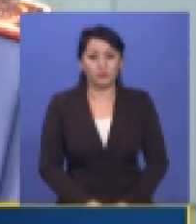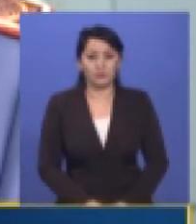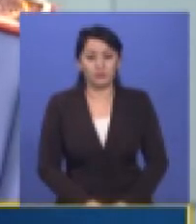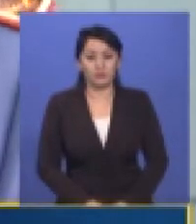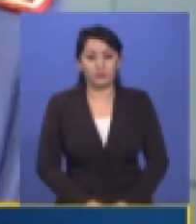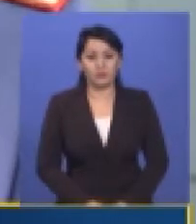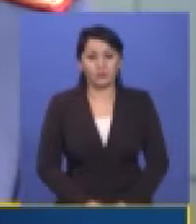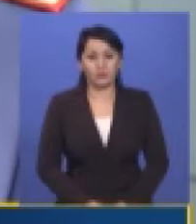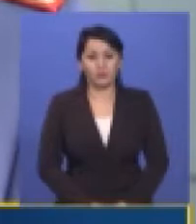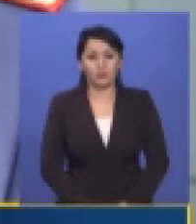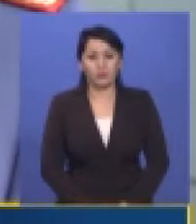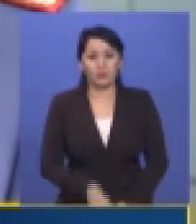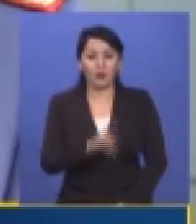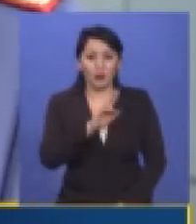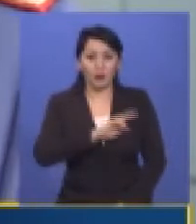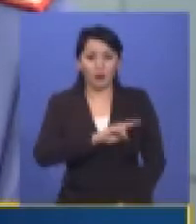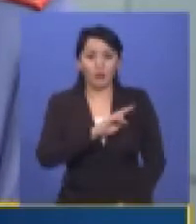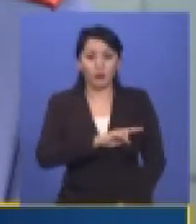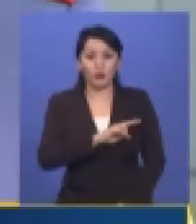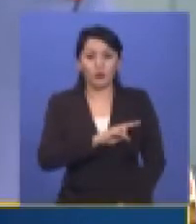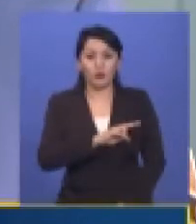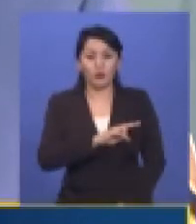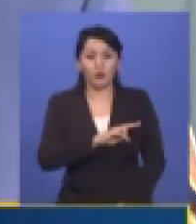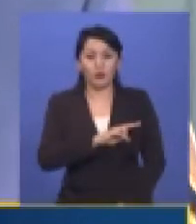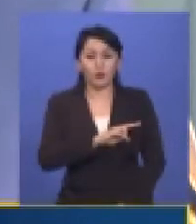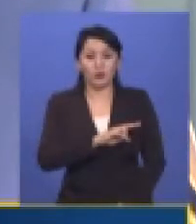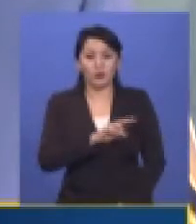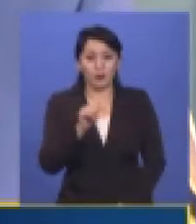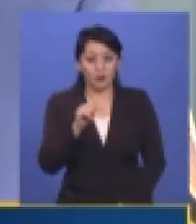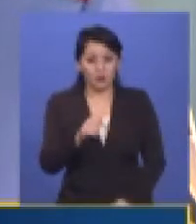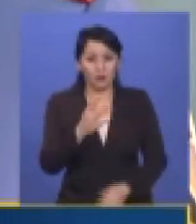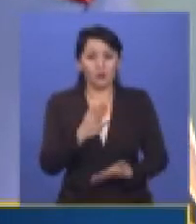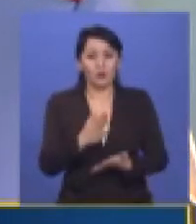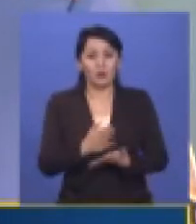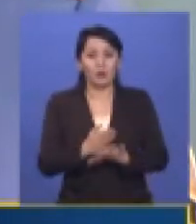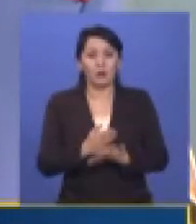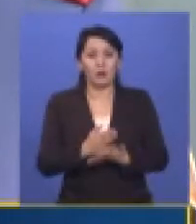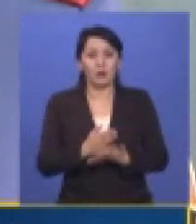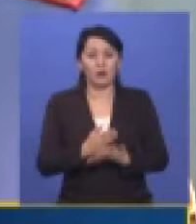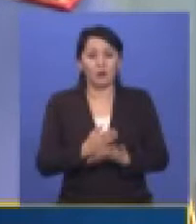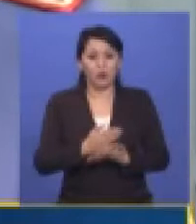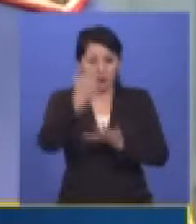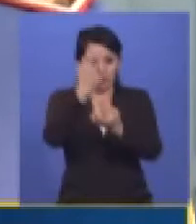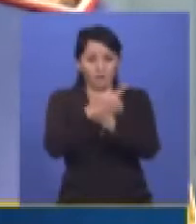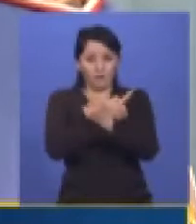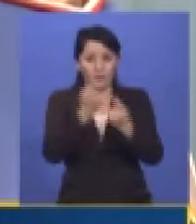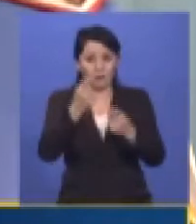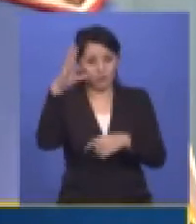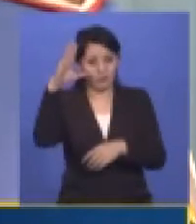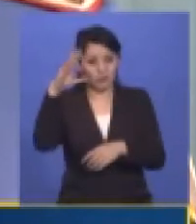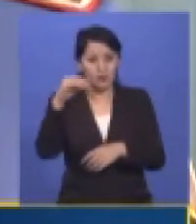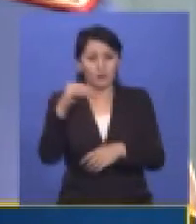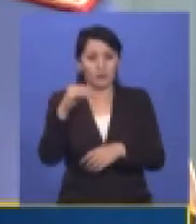Видеорегистратор рабочий. Точно. Куда сразу там же сбор информации. Потом вы